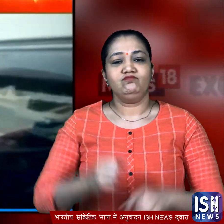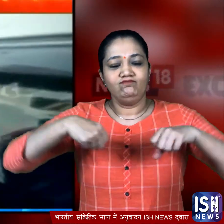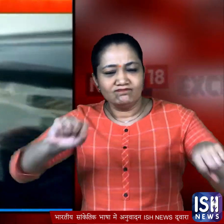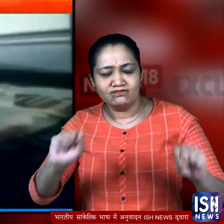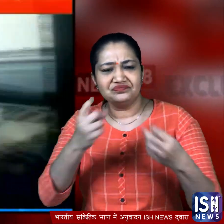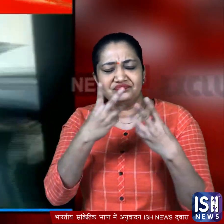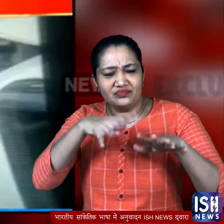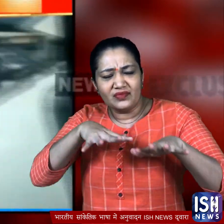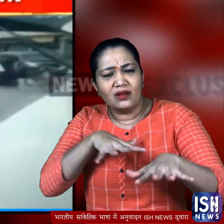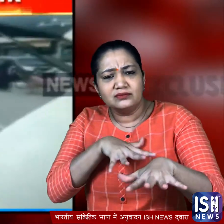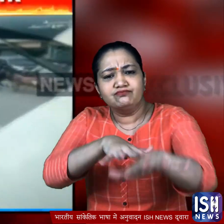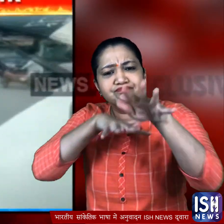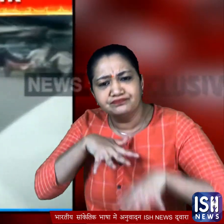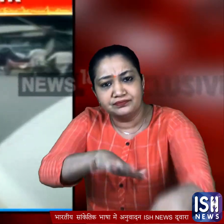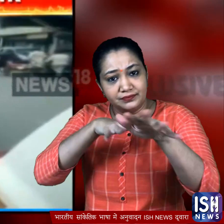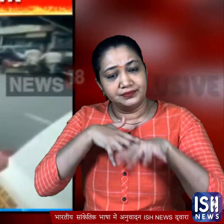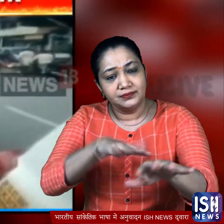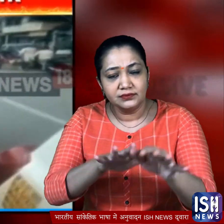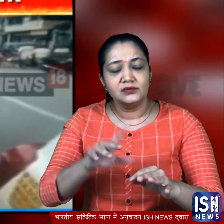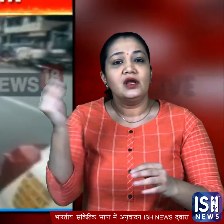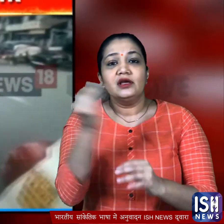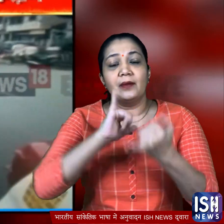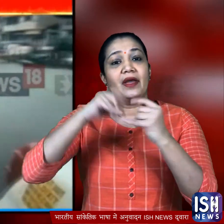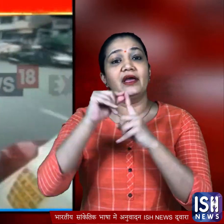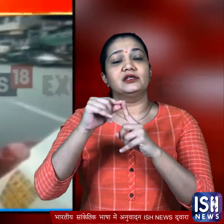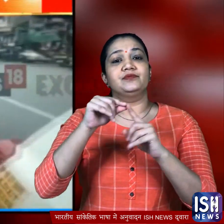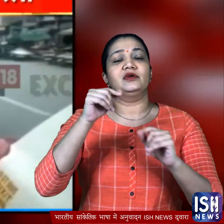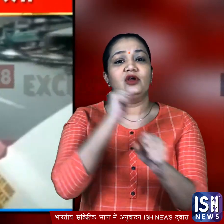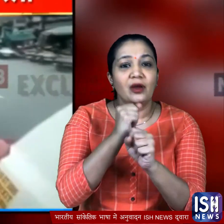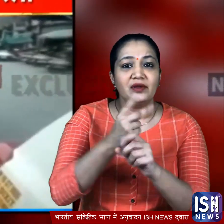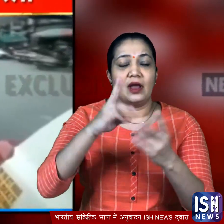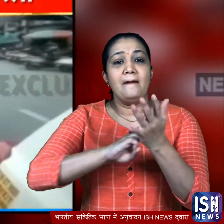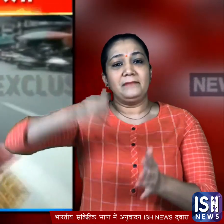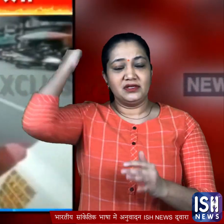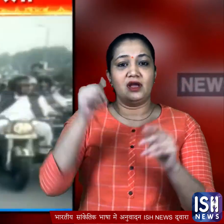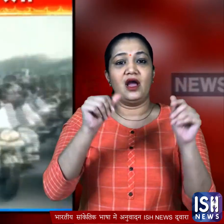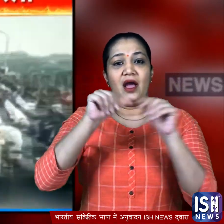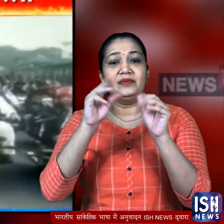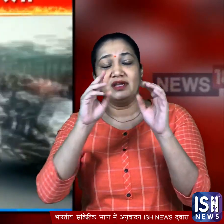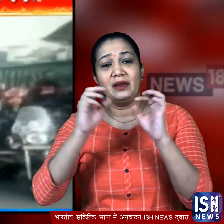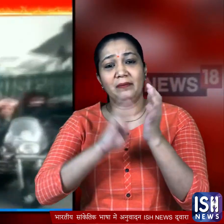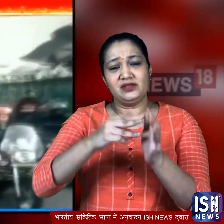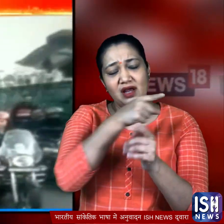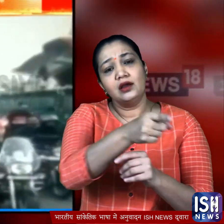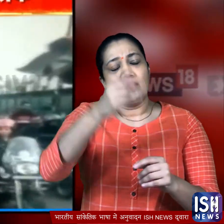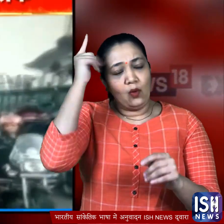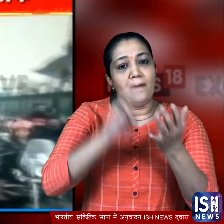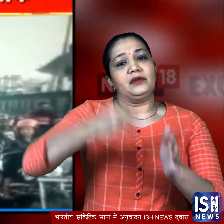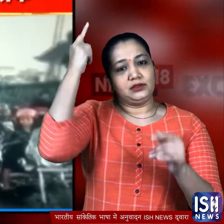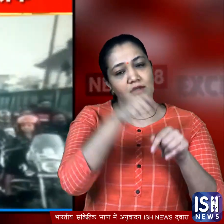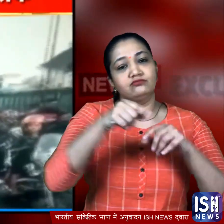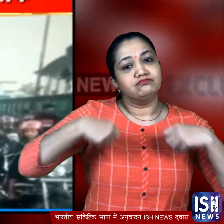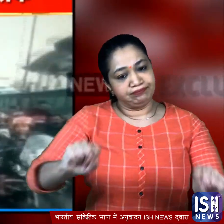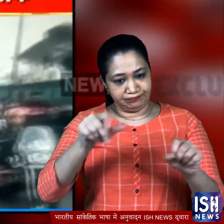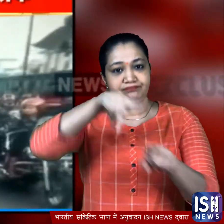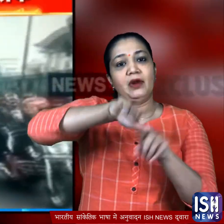जिनमें मोटरसाइकिल पर सवार होकर कुछ लोग रैली निकालते दिखे और खुद समाजवादी पार्टी की सरकार में मंत्री रह चुके अभिषेक मिश्रा भी एक मोटरसाइकिल चलाते